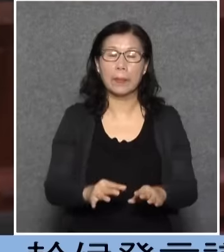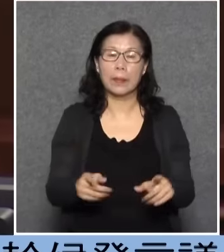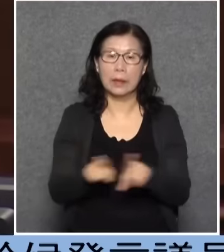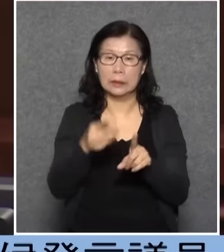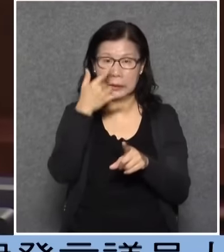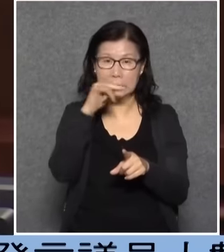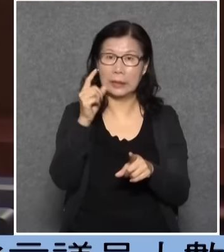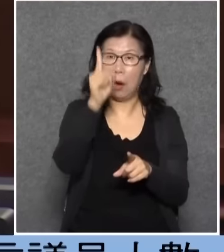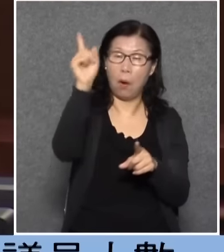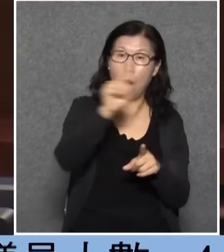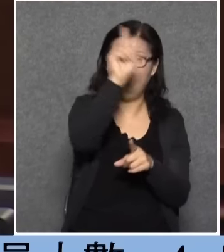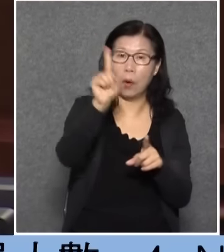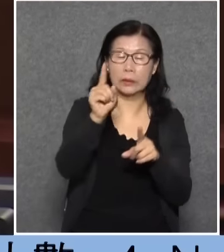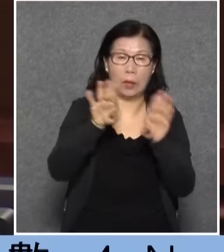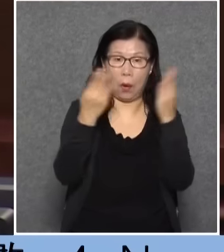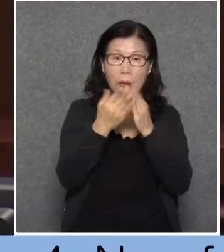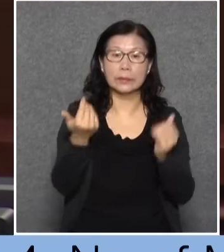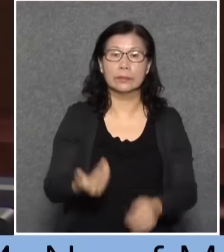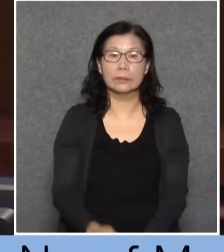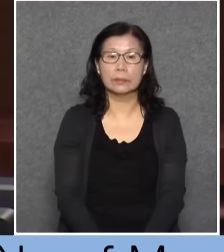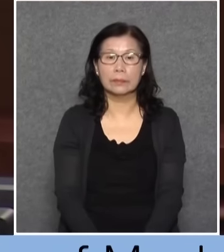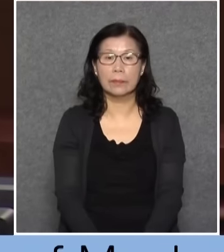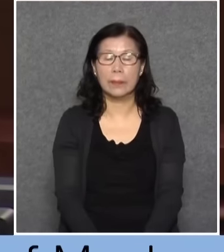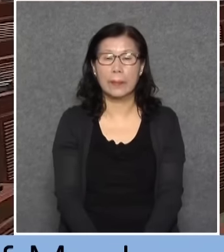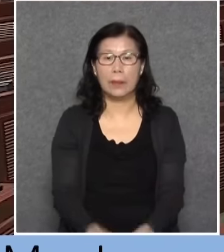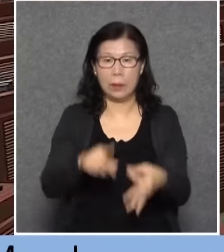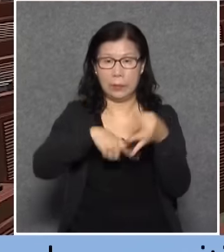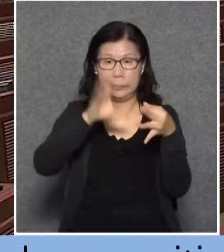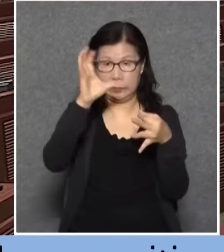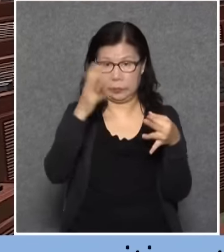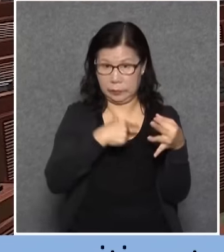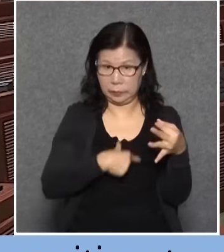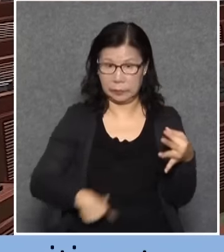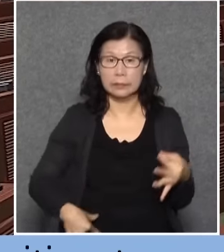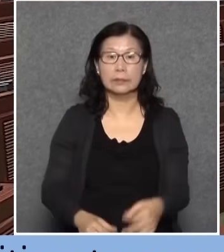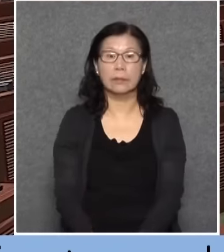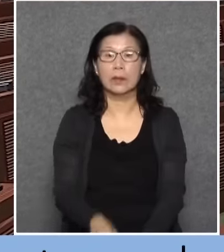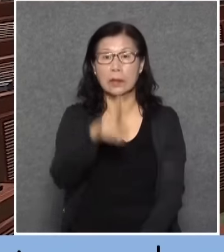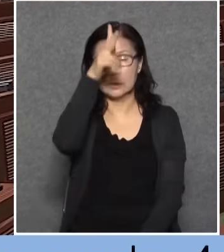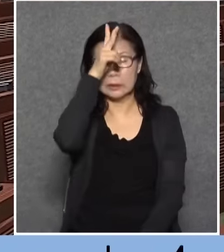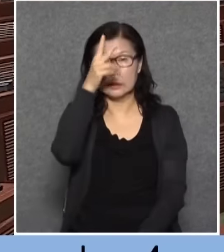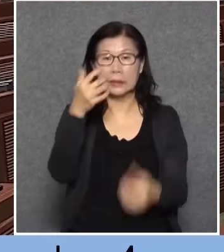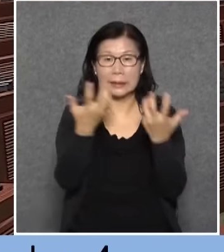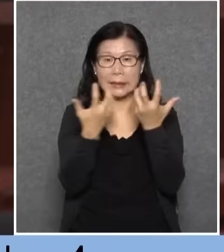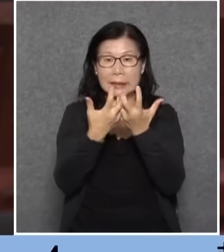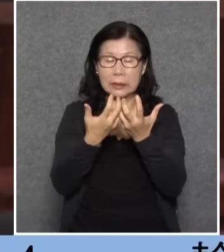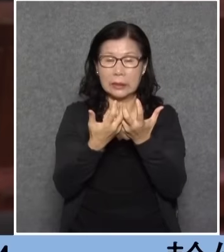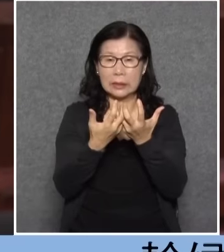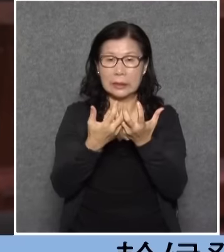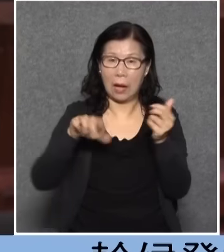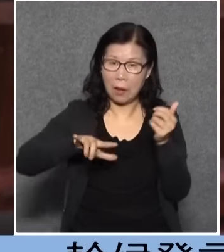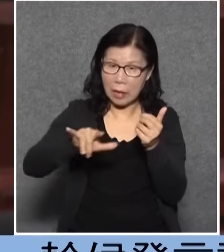新空管系統咧係啟用嘅。至於黃議員提到政府帳目委員會就民航